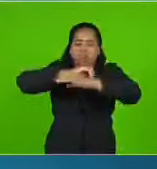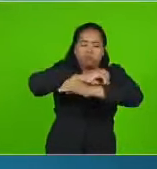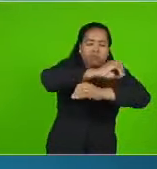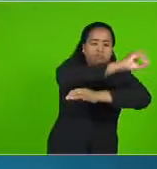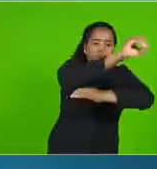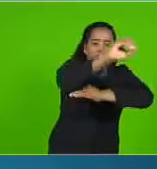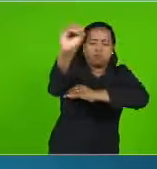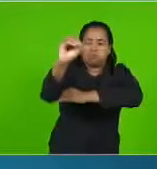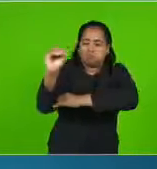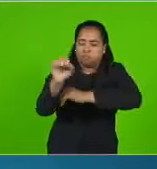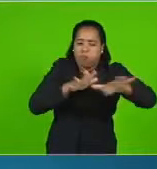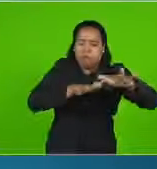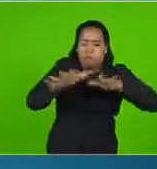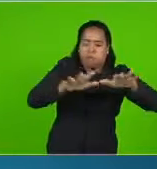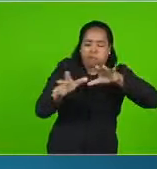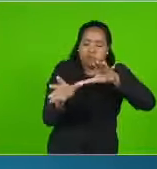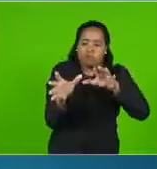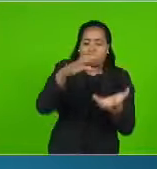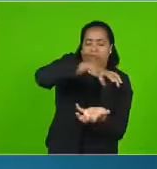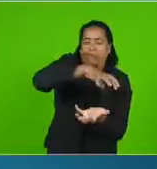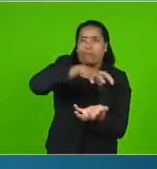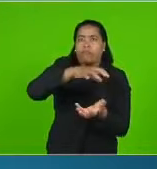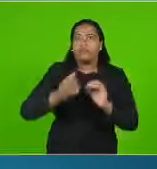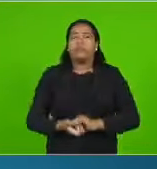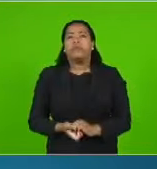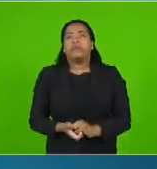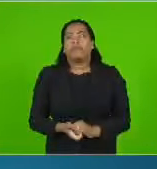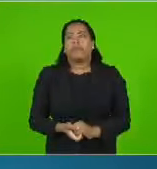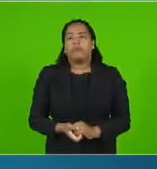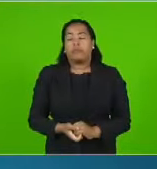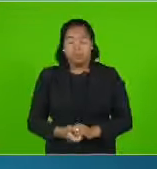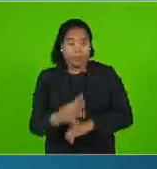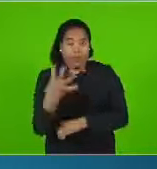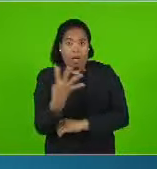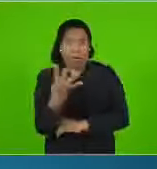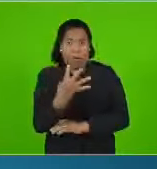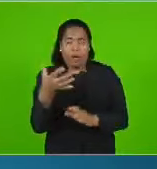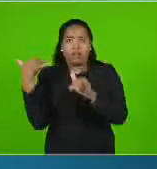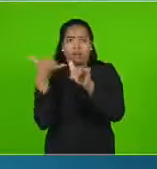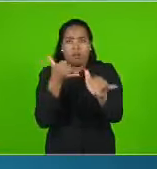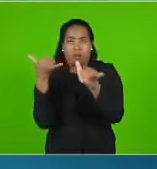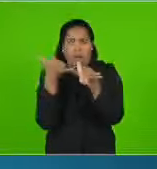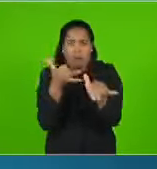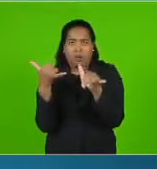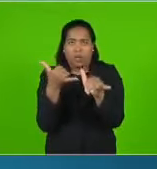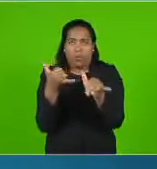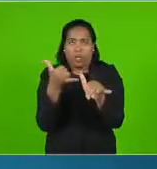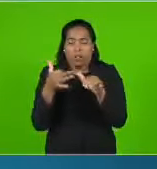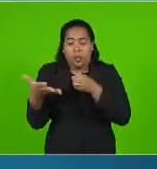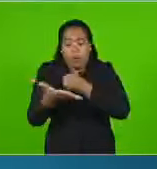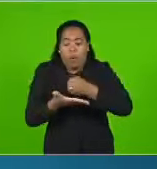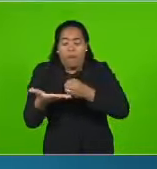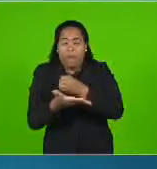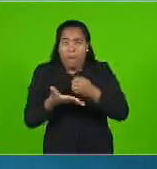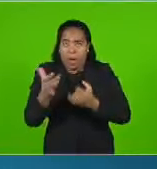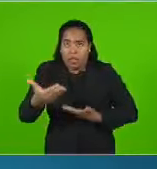29 стих. Посмотрите, что труба говорит. Посмотрите, четвертая труба говорит, да? Поражена была третья часть солнца, третья часть